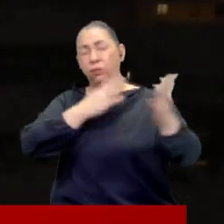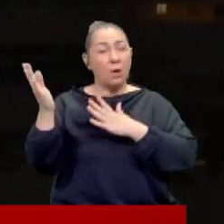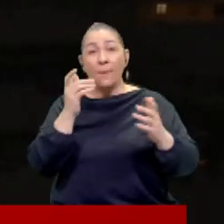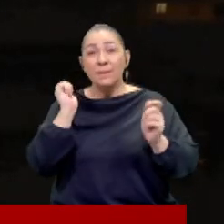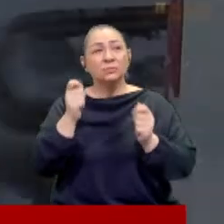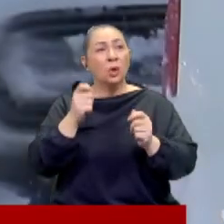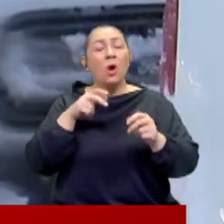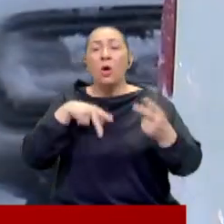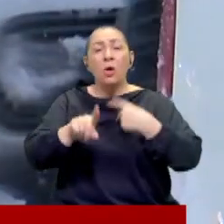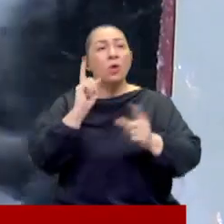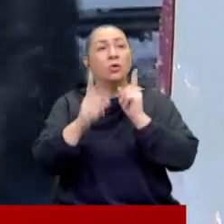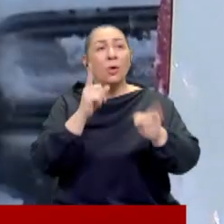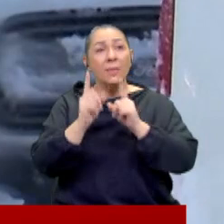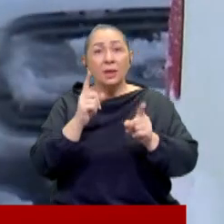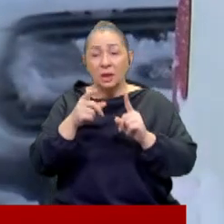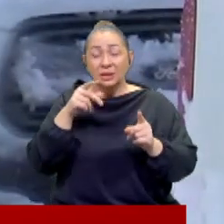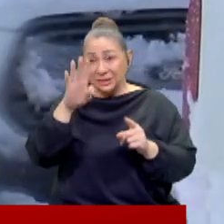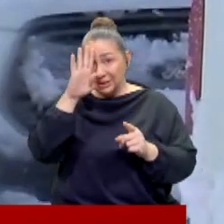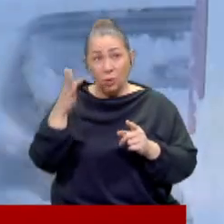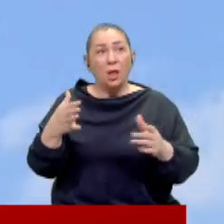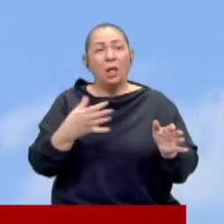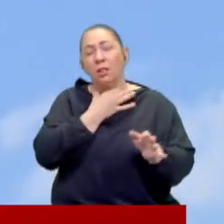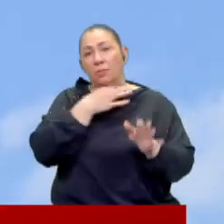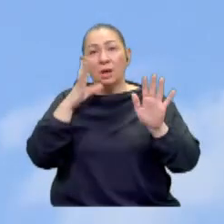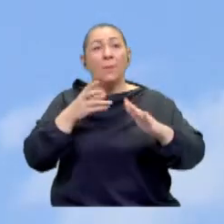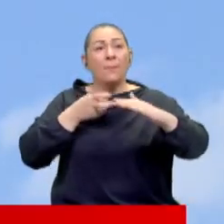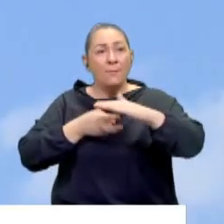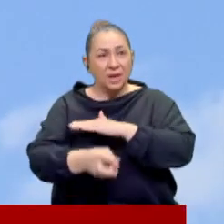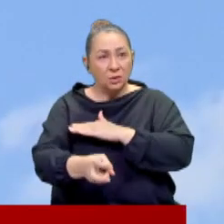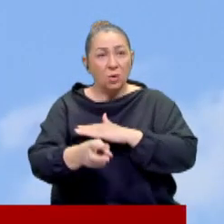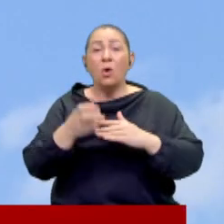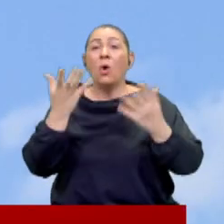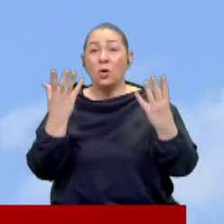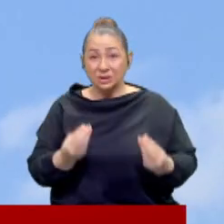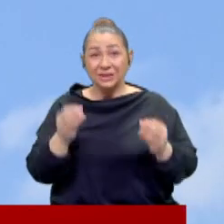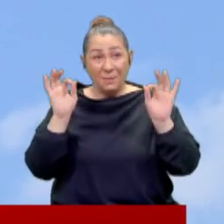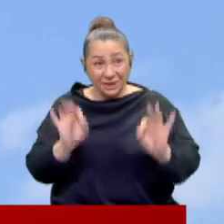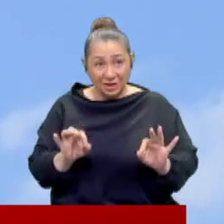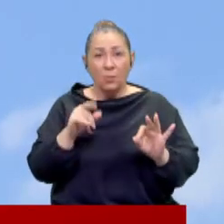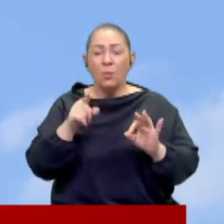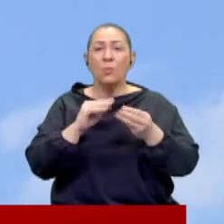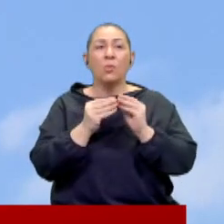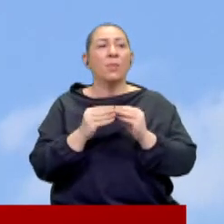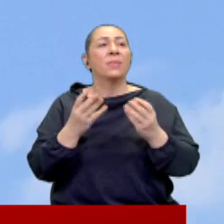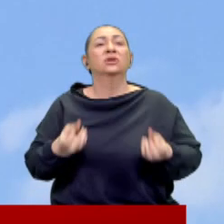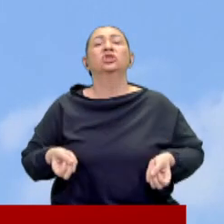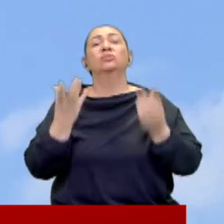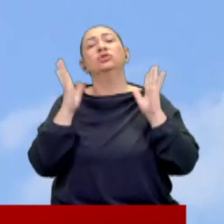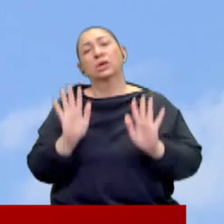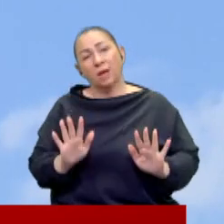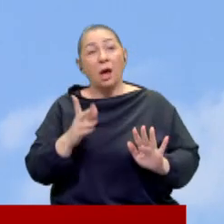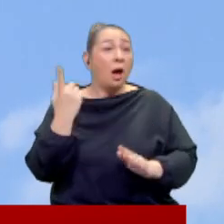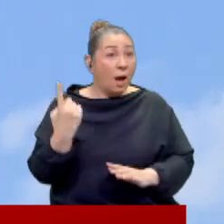mecburi karayolunu kullanan istanbulluları esir etti metrolar hayata geçmiş olsaydı sorunlarda bu boyutta